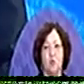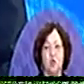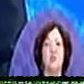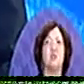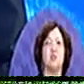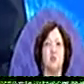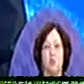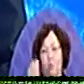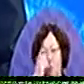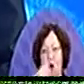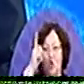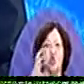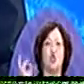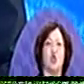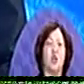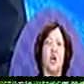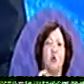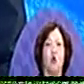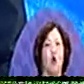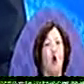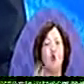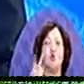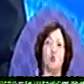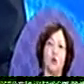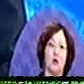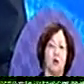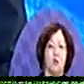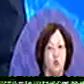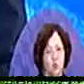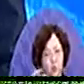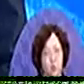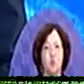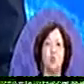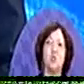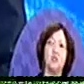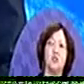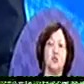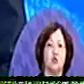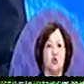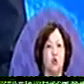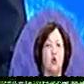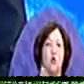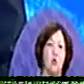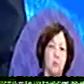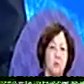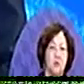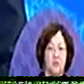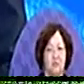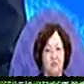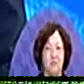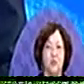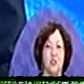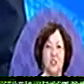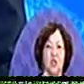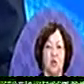гэгэрүүлэх, гоо зүг хөгжүүлэх, үндэсний соёлын өвийг хамгаалах, орчин үеийн сонгодог урлагийг сурталчилхад бүхэл амьдралаа зориулсан нэртэй соёлын гэгэрүүлэгч